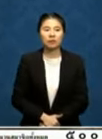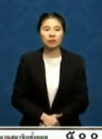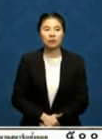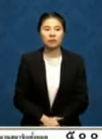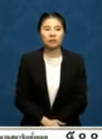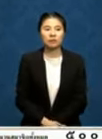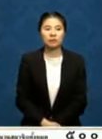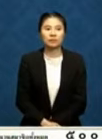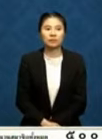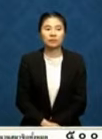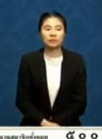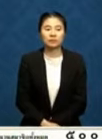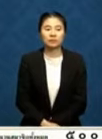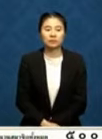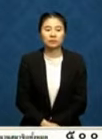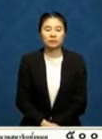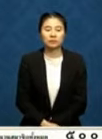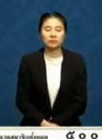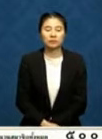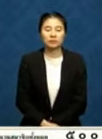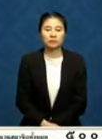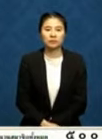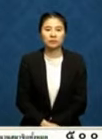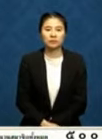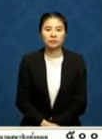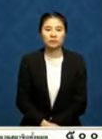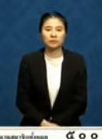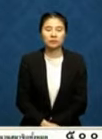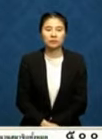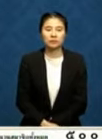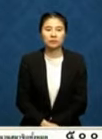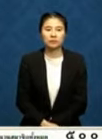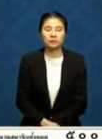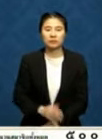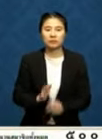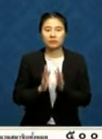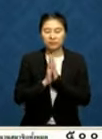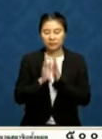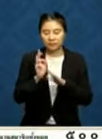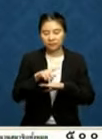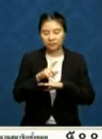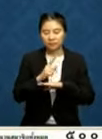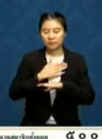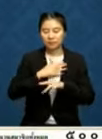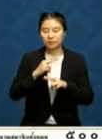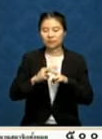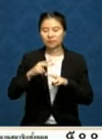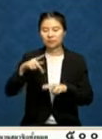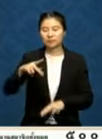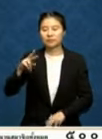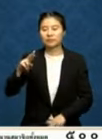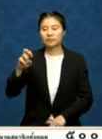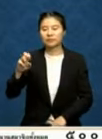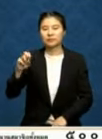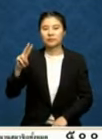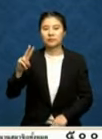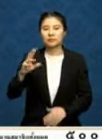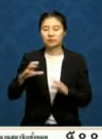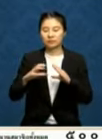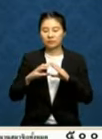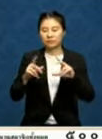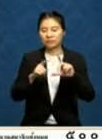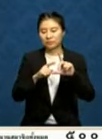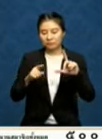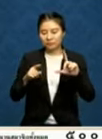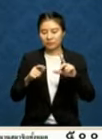ต่อไปขอเชิญคุณปริศวัชรศิลป์ครับ เรียนประธานสภาที่เคารพครับกับผมปริศวัชรศิลป์ผู้แทนราษฎรบัญชีรายชื่อพรรคก้าวไกลครับท่